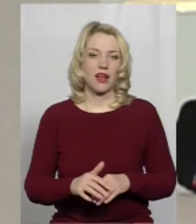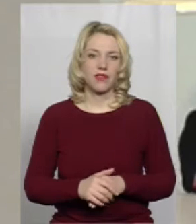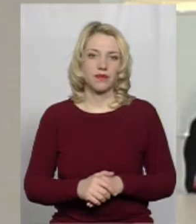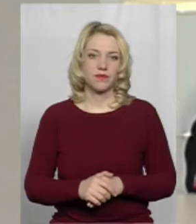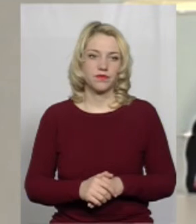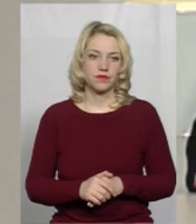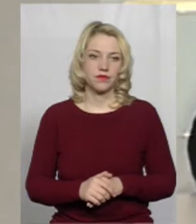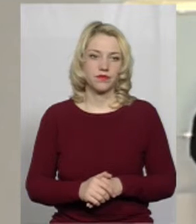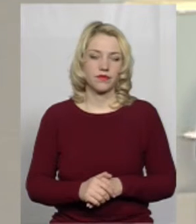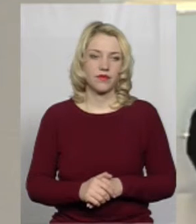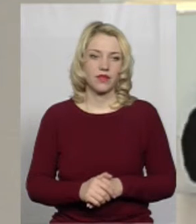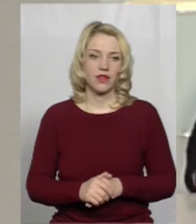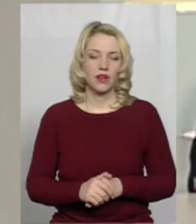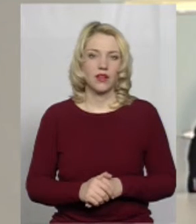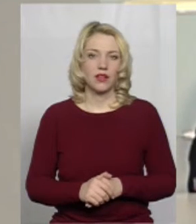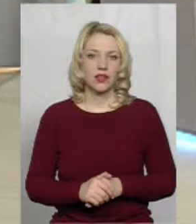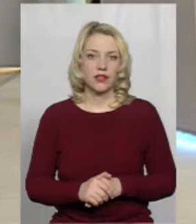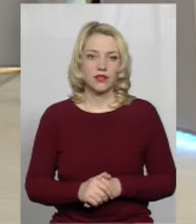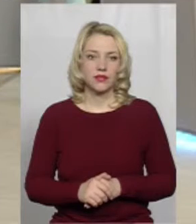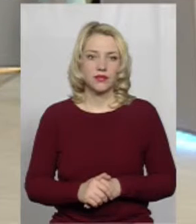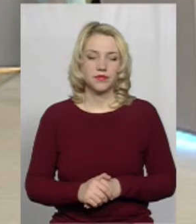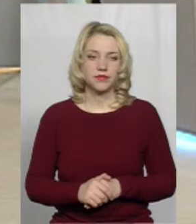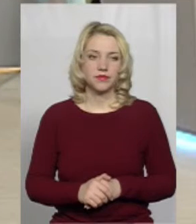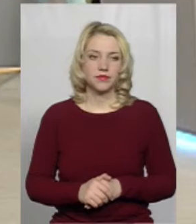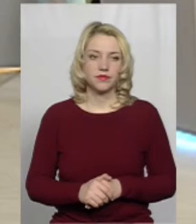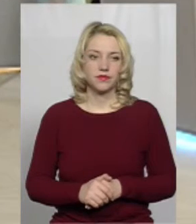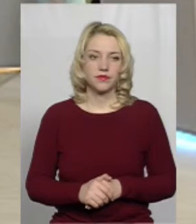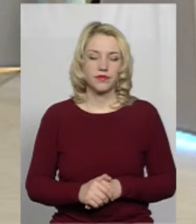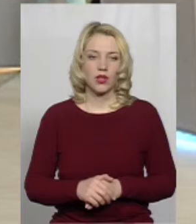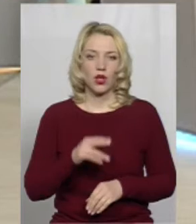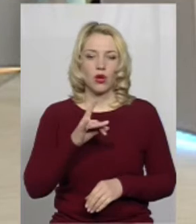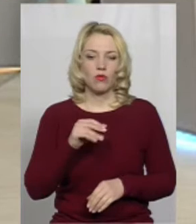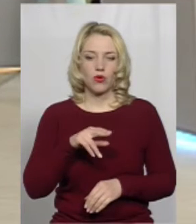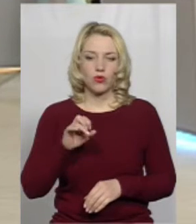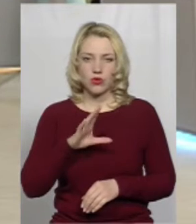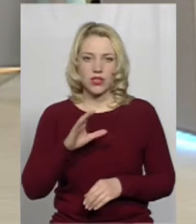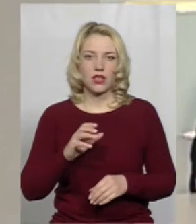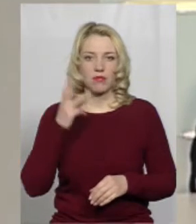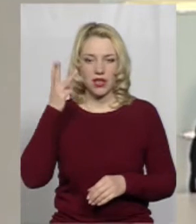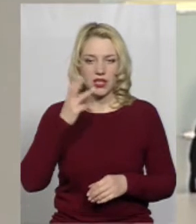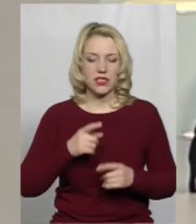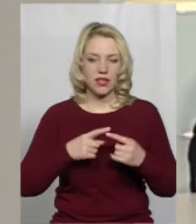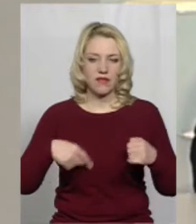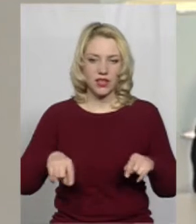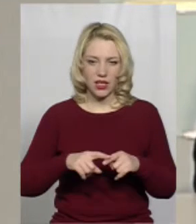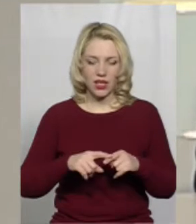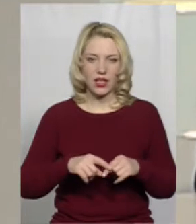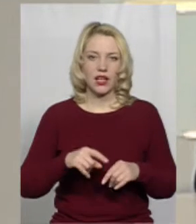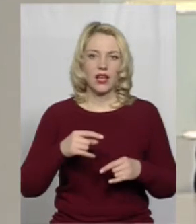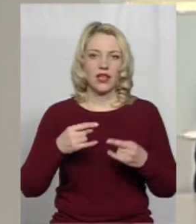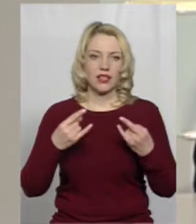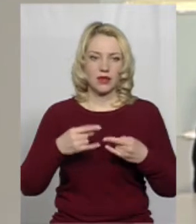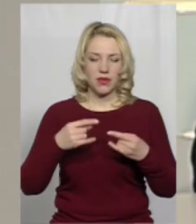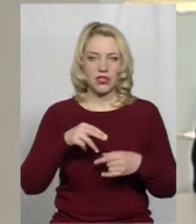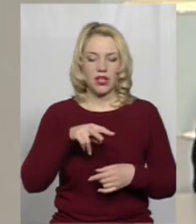у процесі навчання. Продюсерка хмельницької філії Суспільного телебачення «Поділля